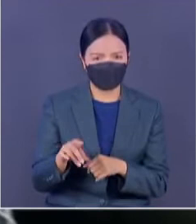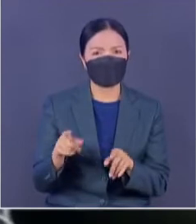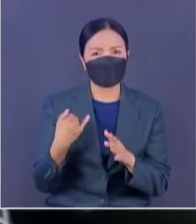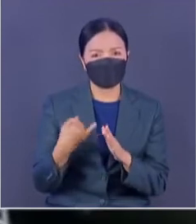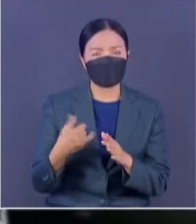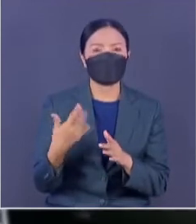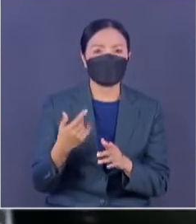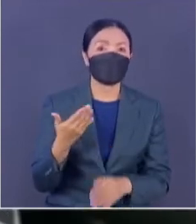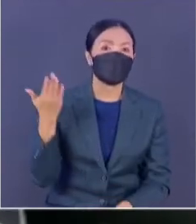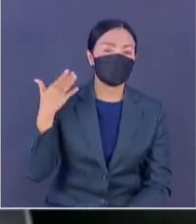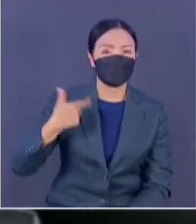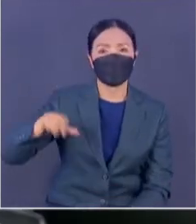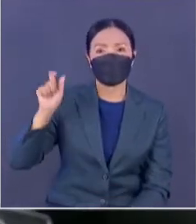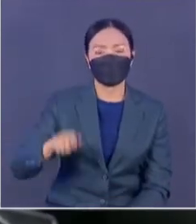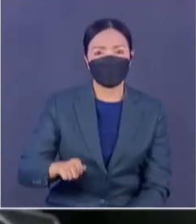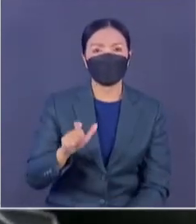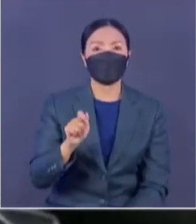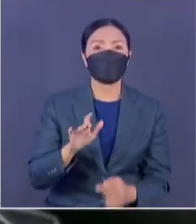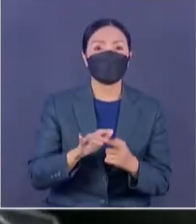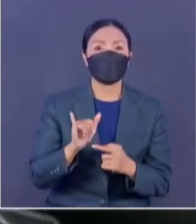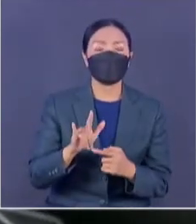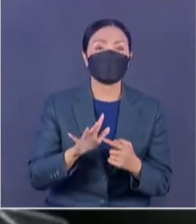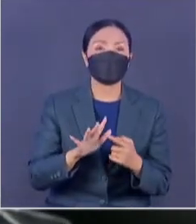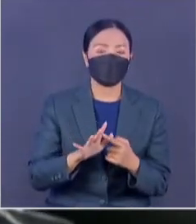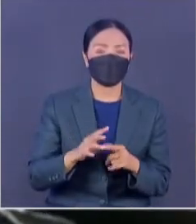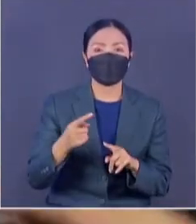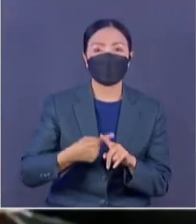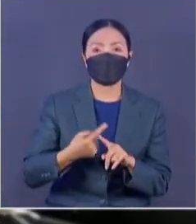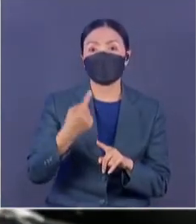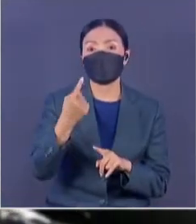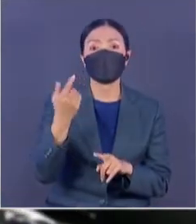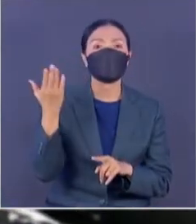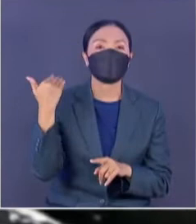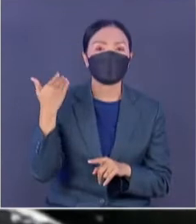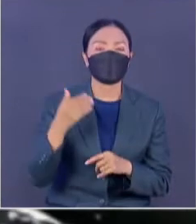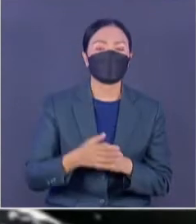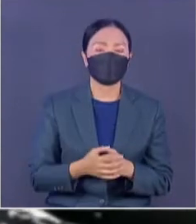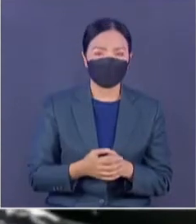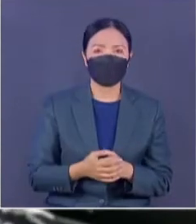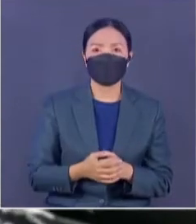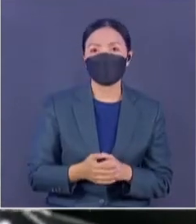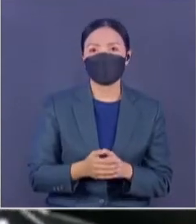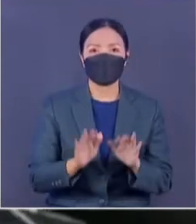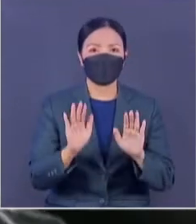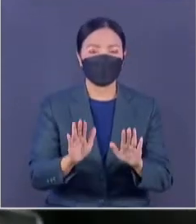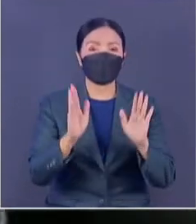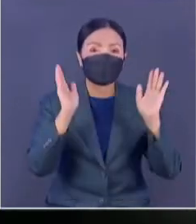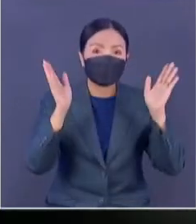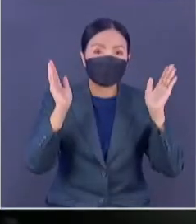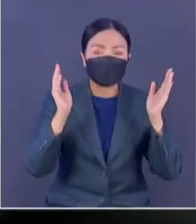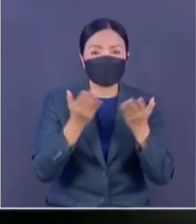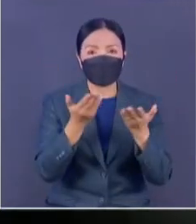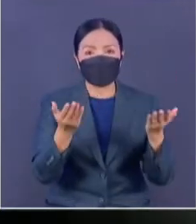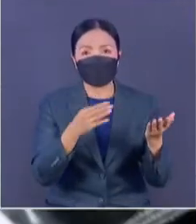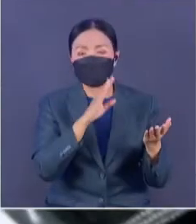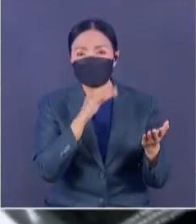สะพานลอยหน้าศาลอาญารัชดามาแล้วช่วงประมาณ1เดือนที่ผ่านมาเจ้าหน้าที่จึงฝากประชาสัมพันธ์นะคะหาก